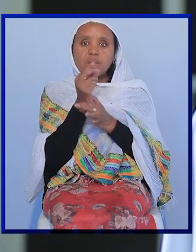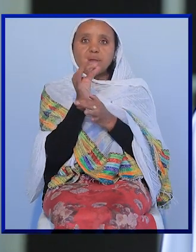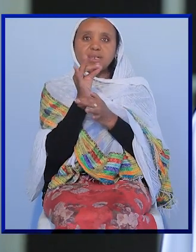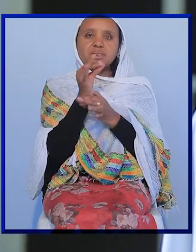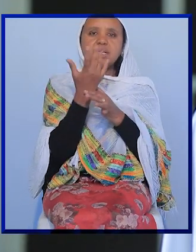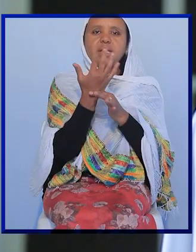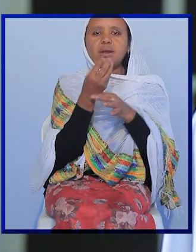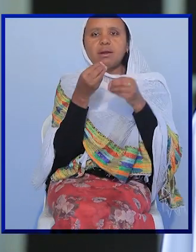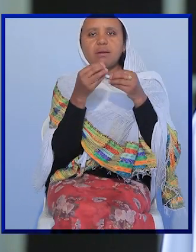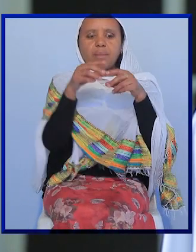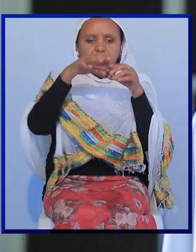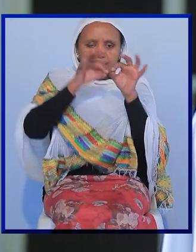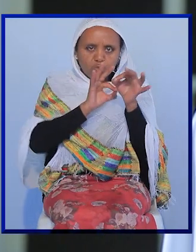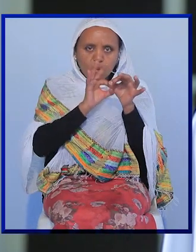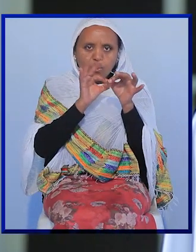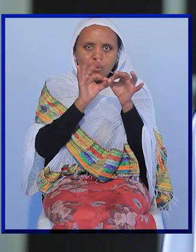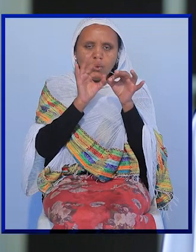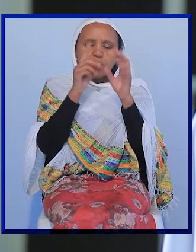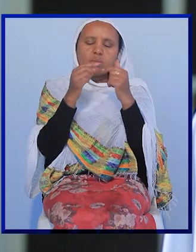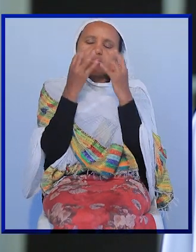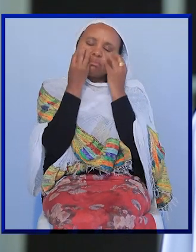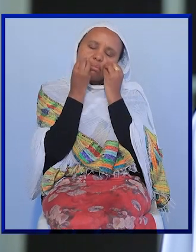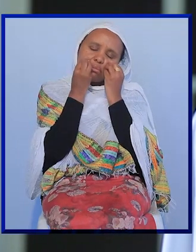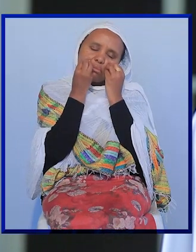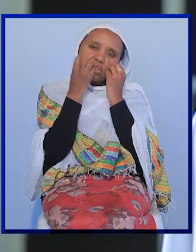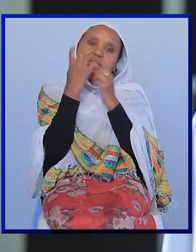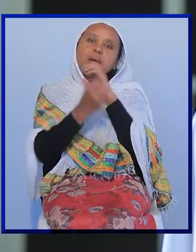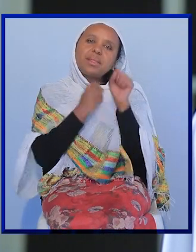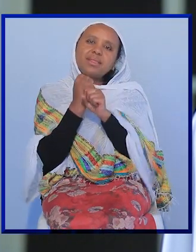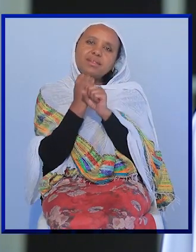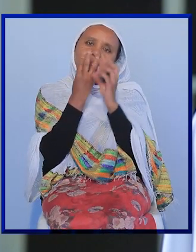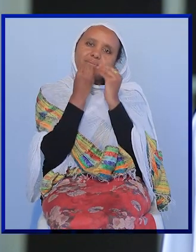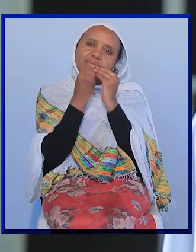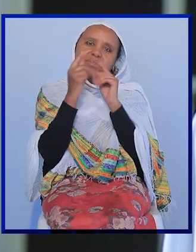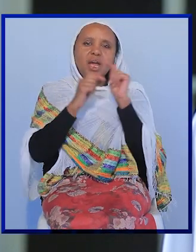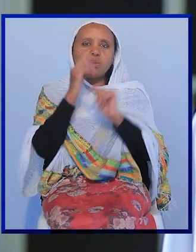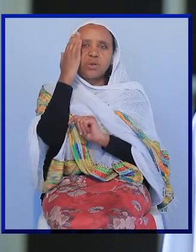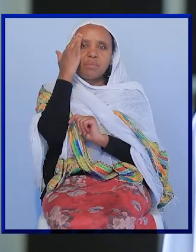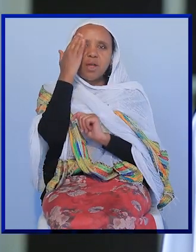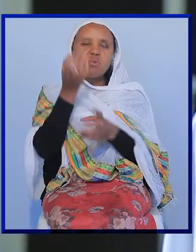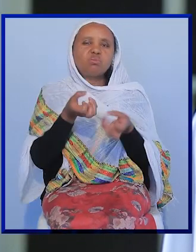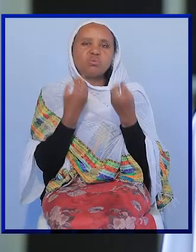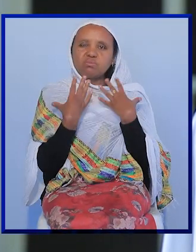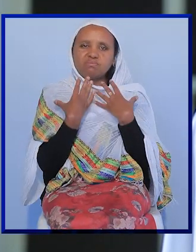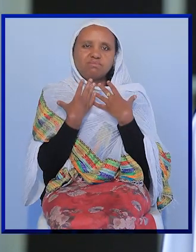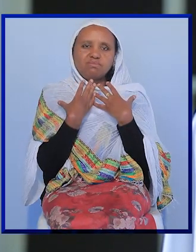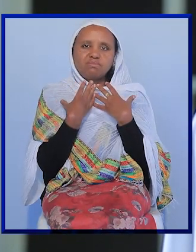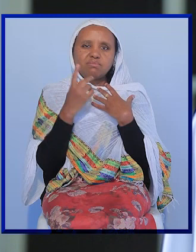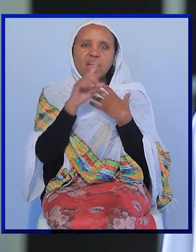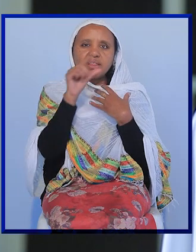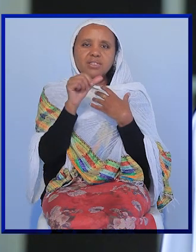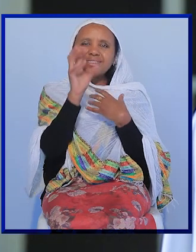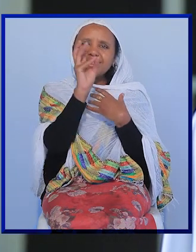ላከው። ሄዶ በጥሶ መጥቶ እንቅልፍ ጣለው። ስንት ዓመት አንቀላፋ? ታሪኩን ስለምናውቀው ብዙ